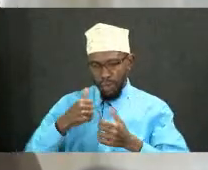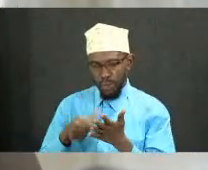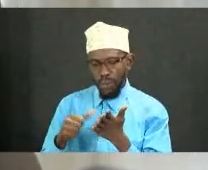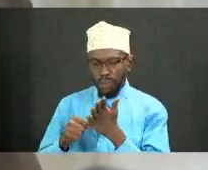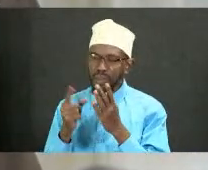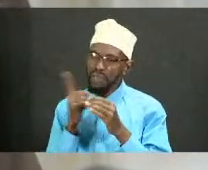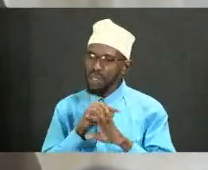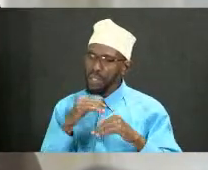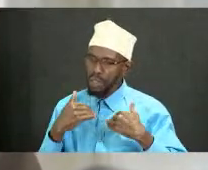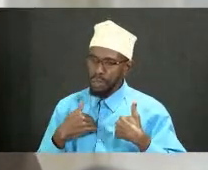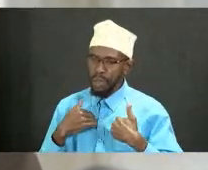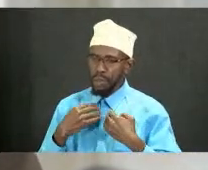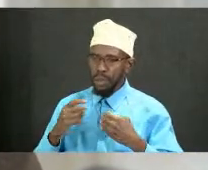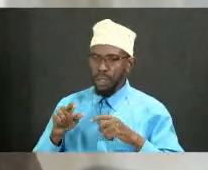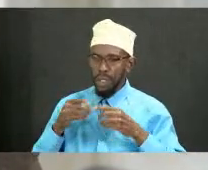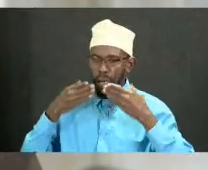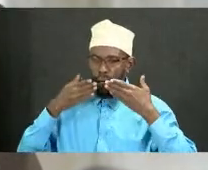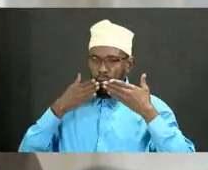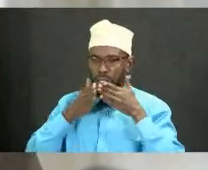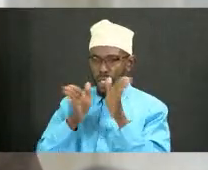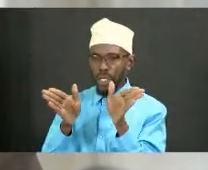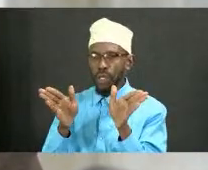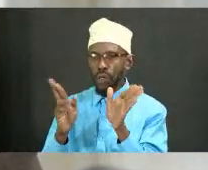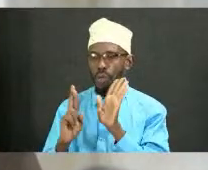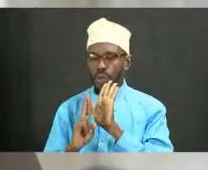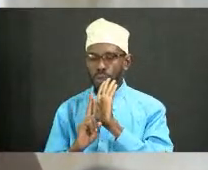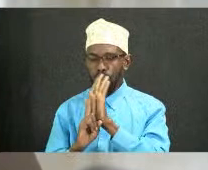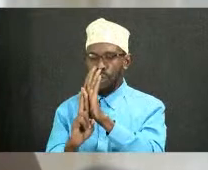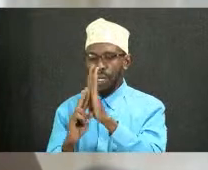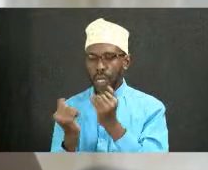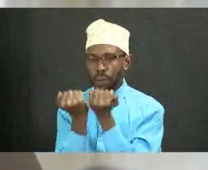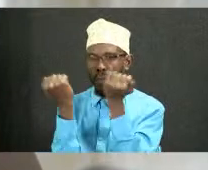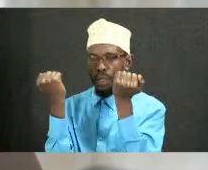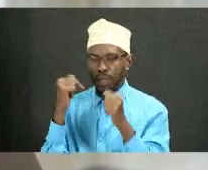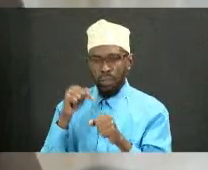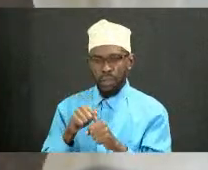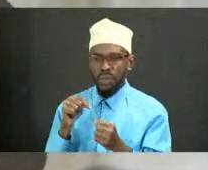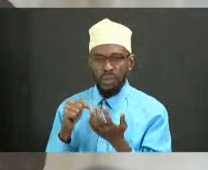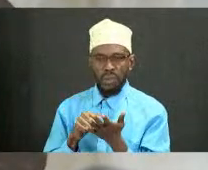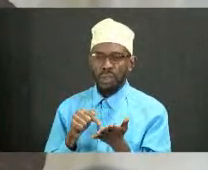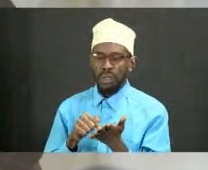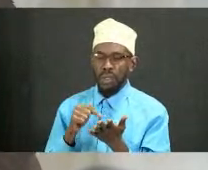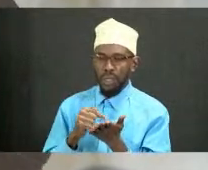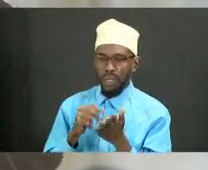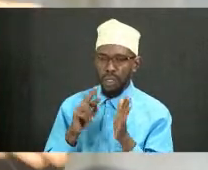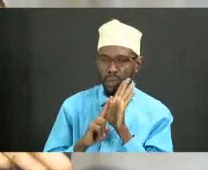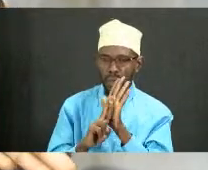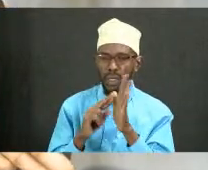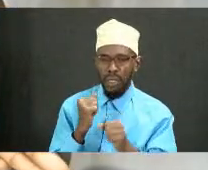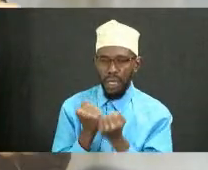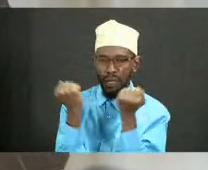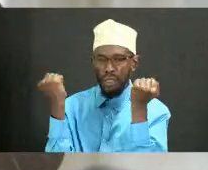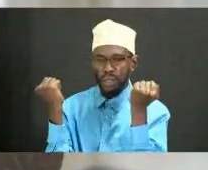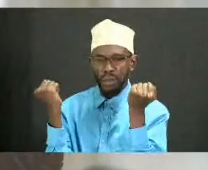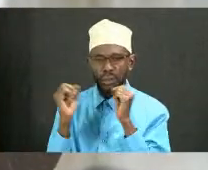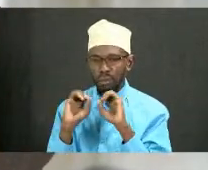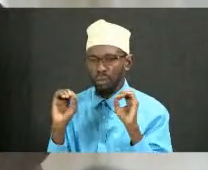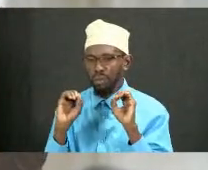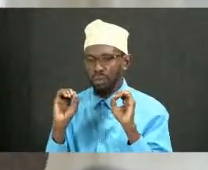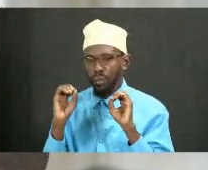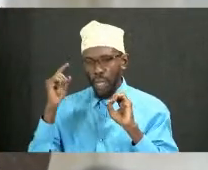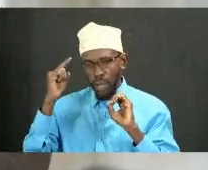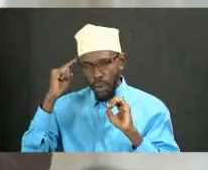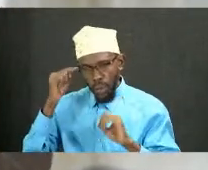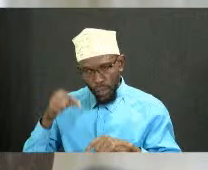hii haina ile general rule enye ikinifanyikia hivi hivi ndo nafaa ku react, ikinifanyikia hivi hivi ndo nafaa ku react. Ni kujua